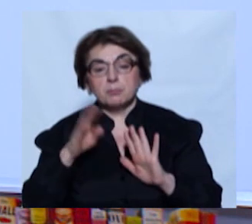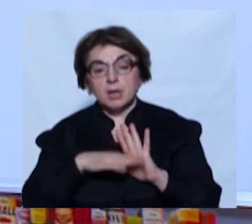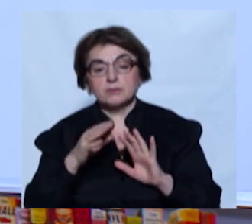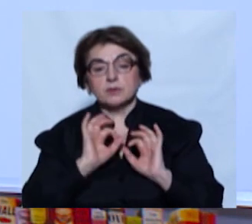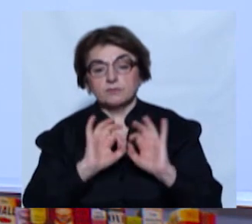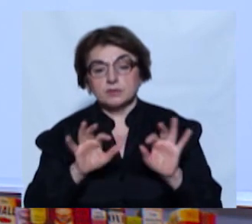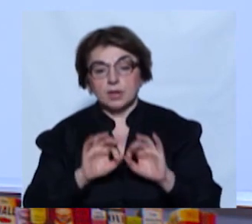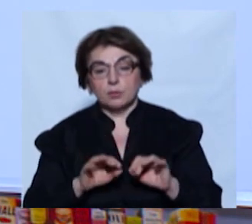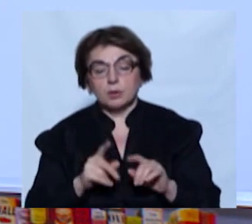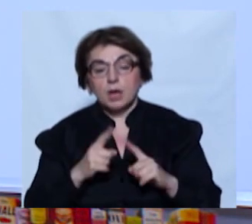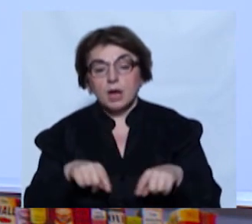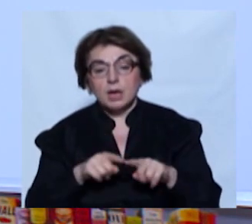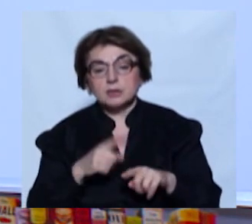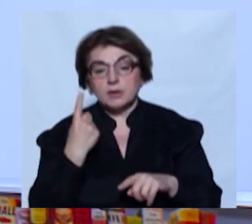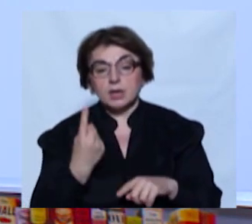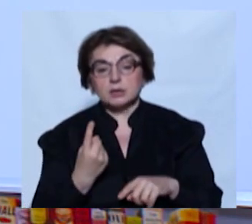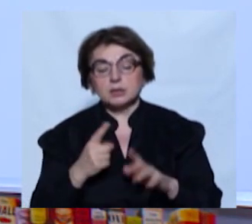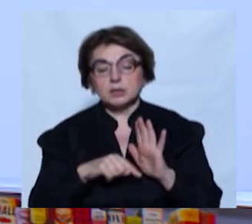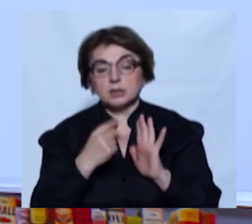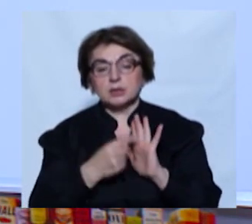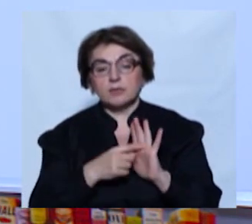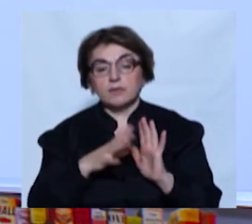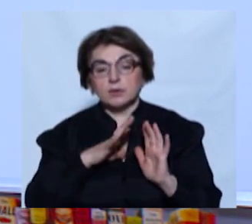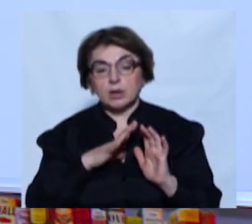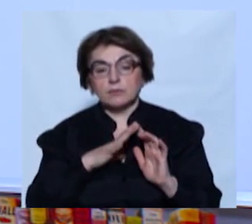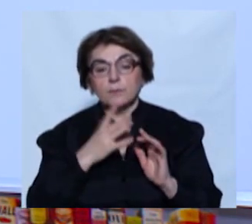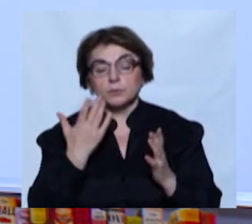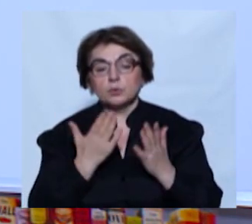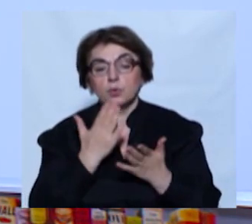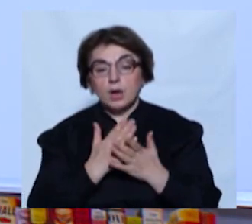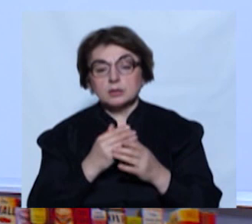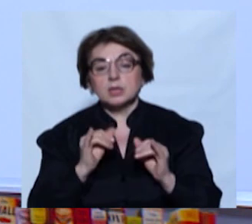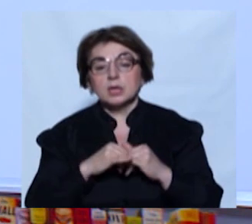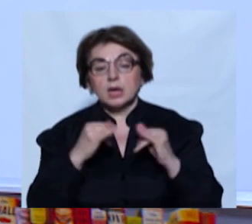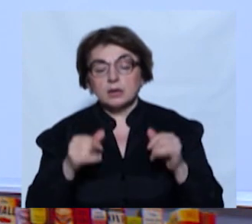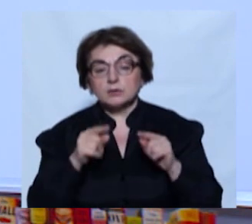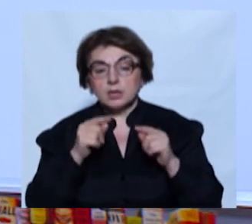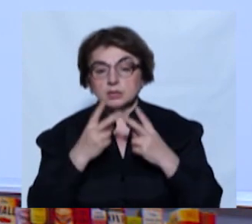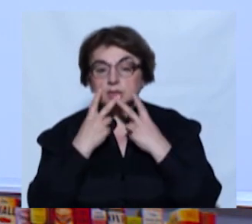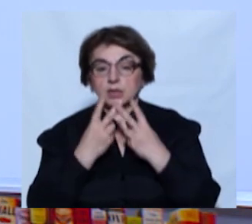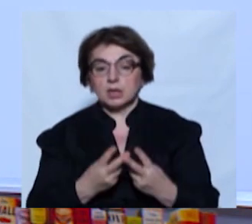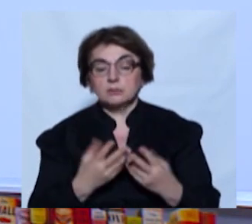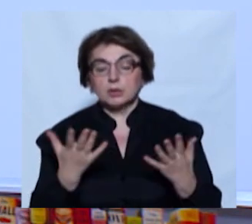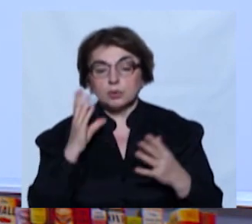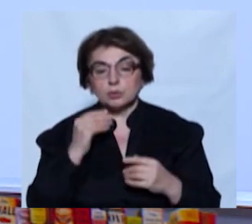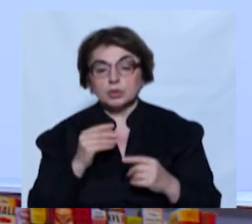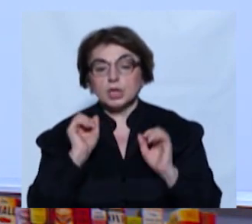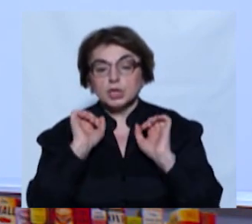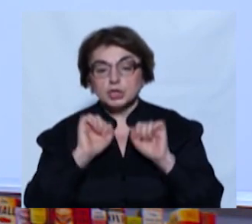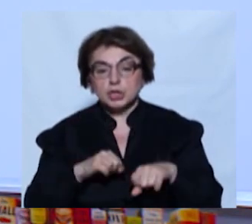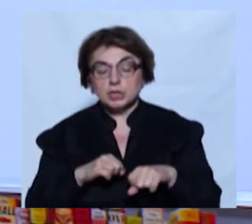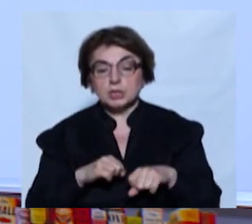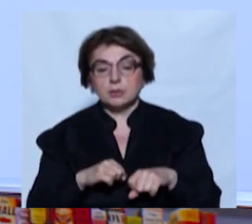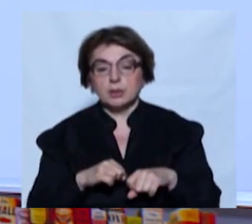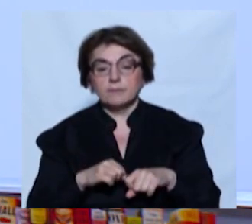ვისაუბრებთ. ასევე დავსვი ერთი კითხვა, თუ არსებობს განვითარების ისეთი ხედვა, როდესაც